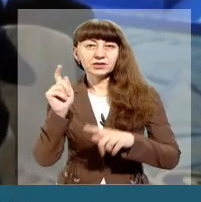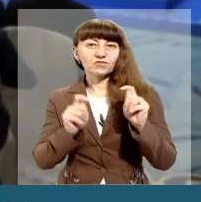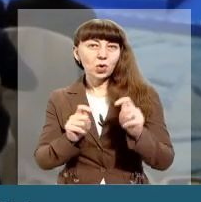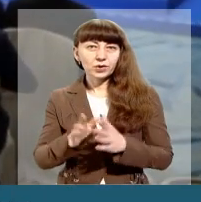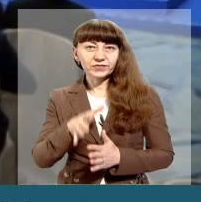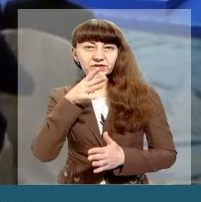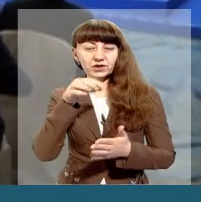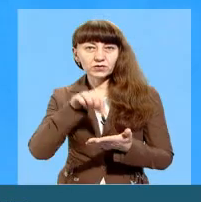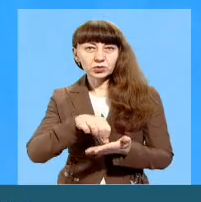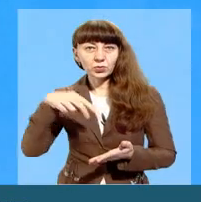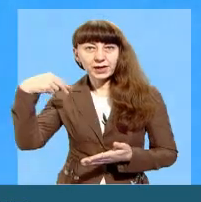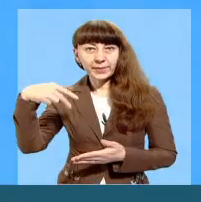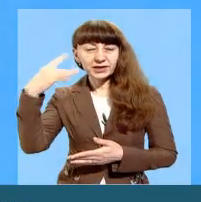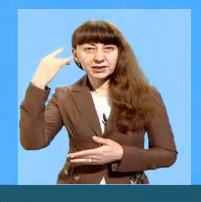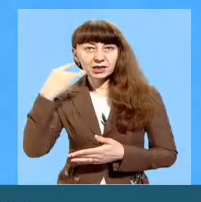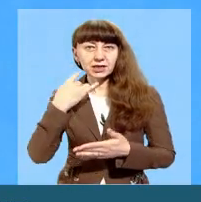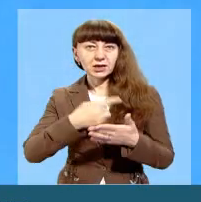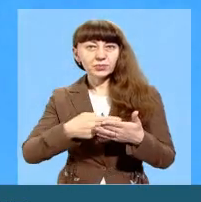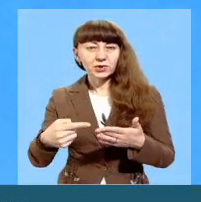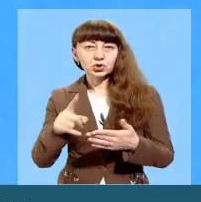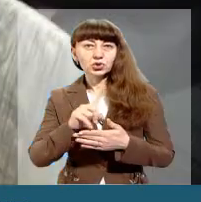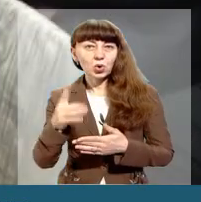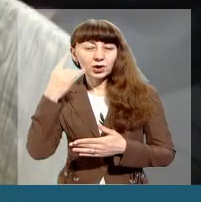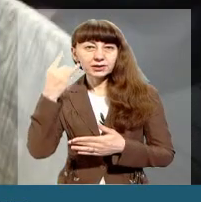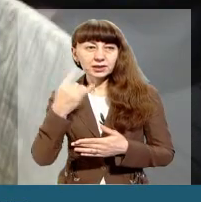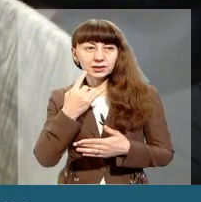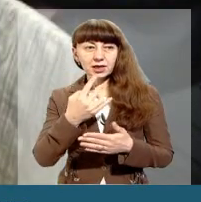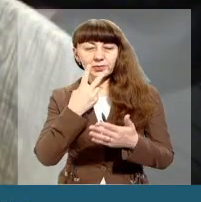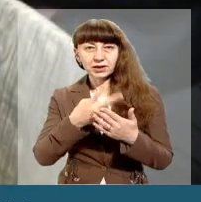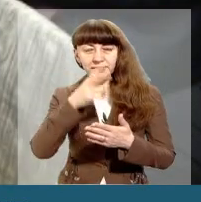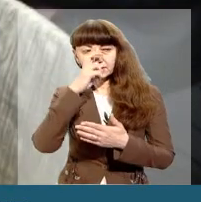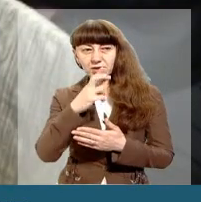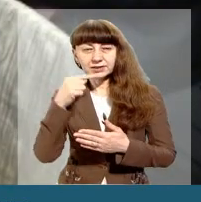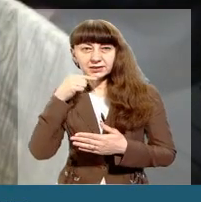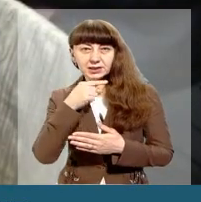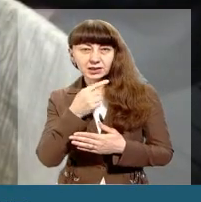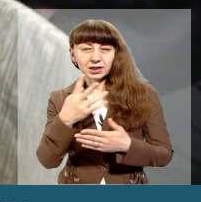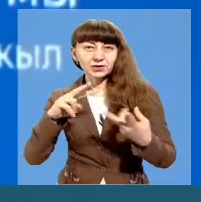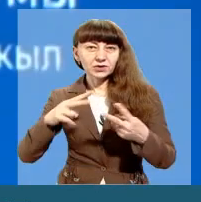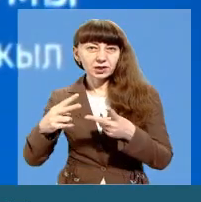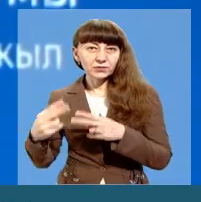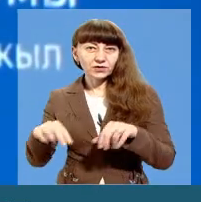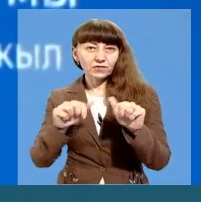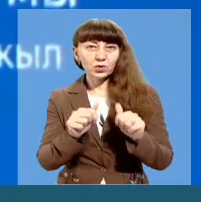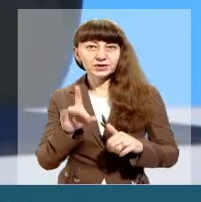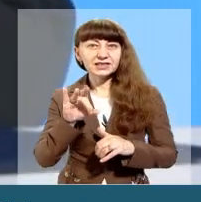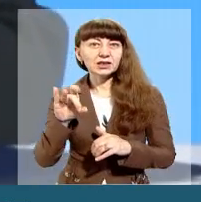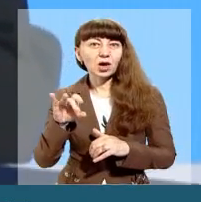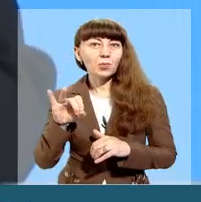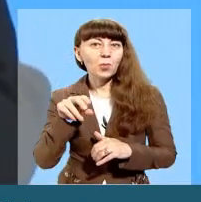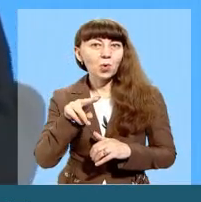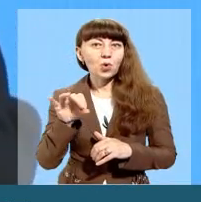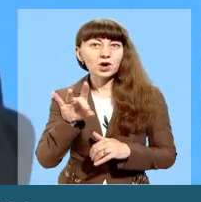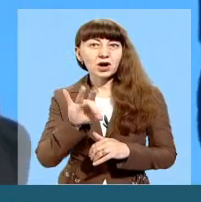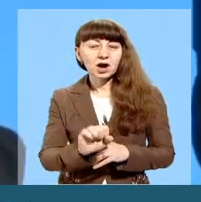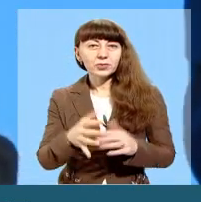В своем выступлении глава государства отметил, что Казахстан представляет собой страну с экономическими реформами в стиле Сингапура, с